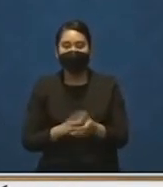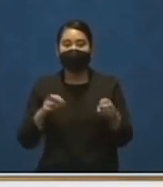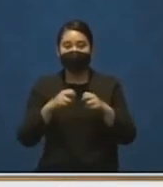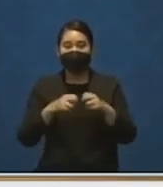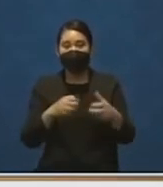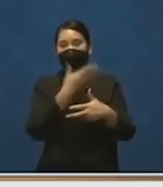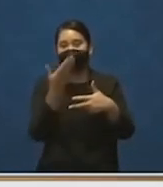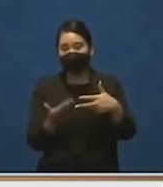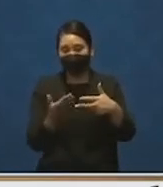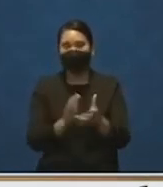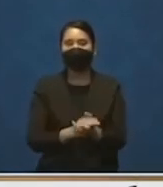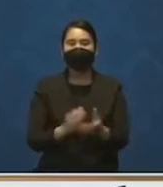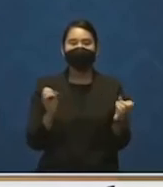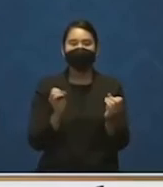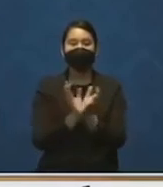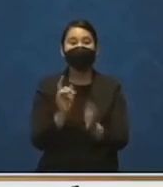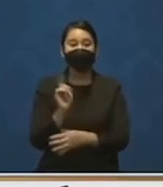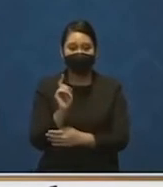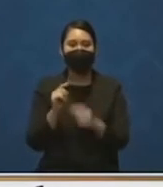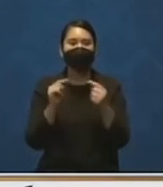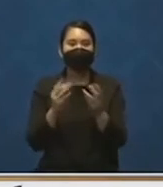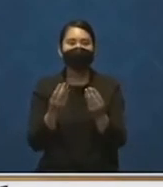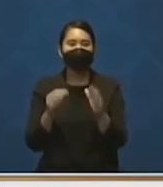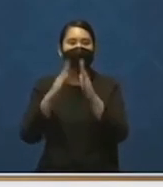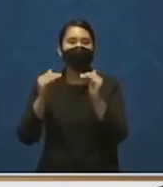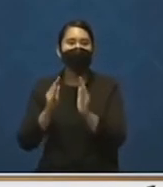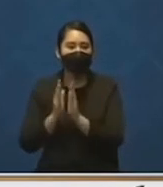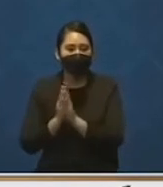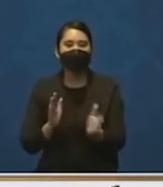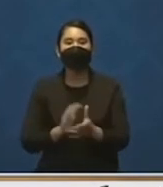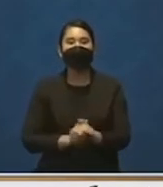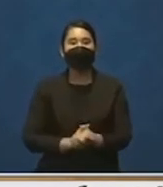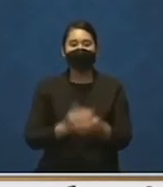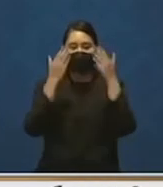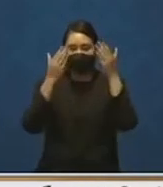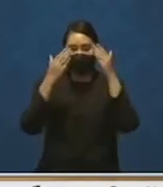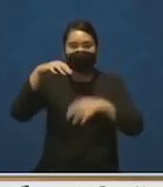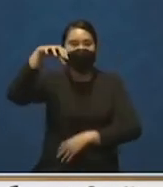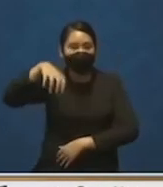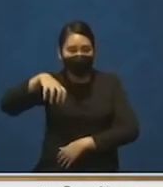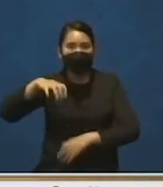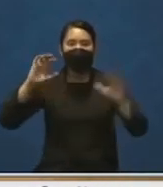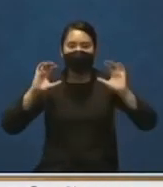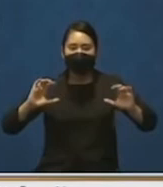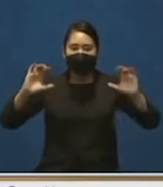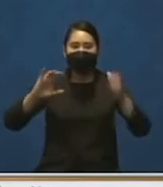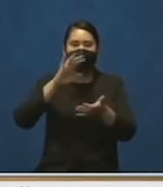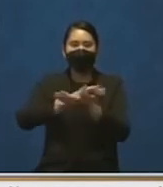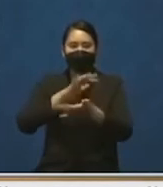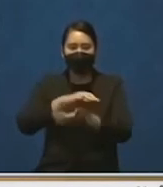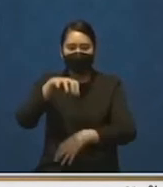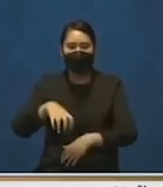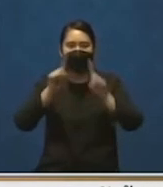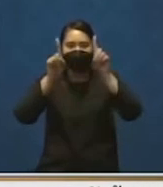านประธานครับยังมีผลกับพื้นที่วัดมัสยิดโรงเรียนและสถานที่ราชการครับที่ไม่สามารถออกเอก